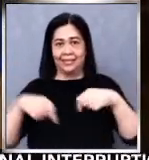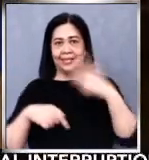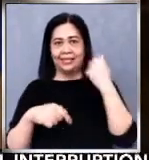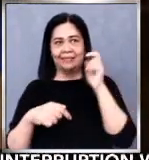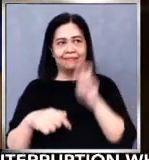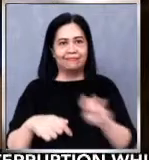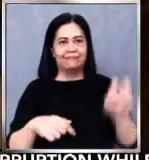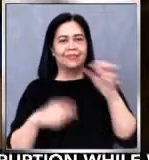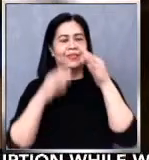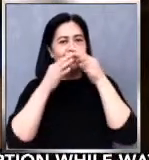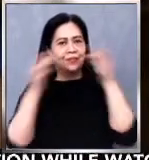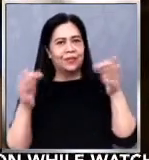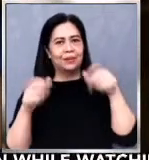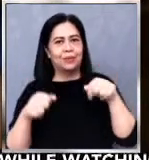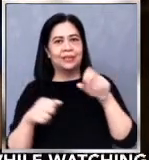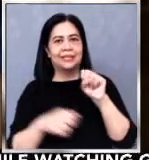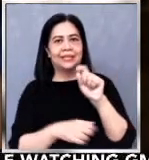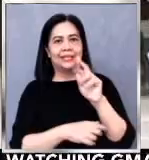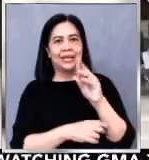Santa Rosa, Laguna.